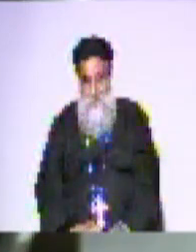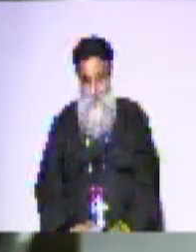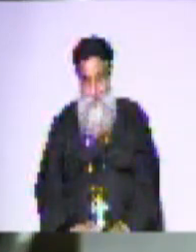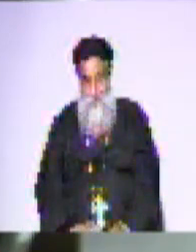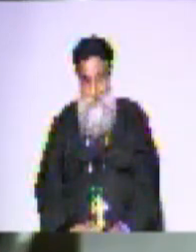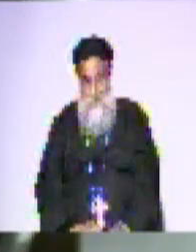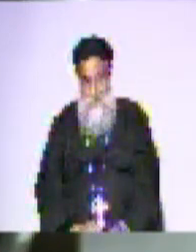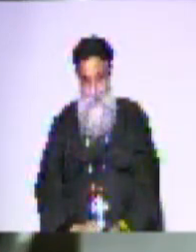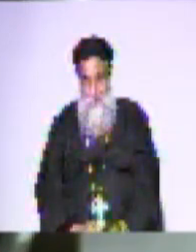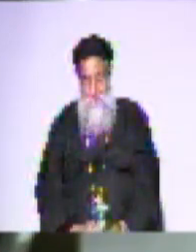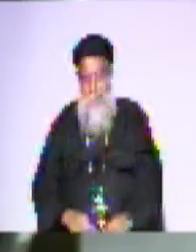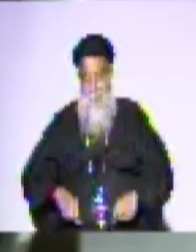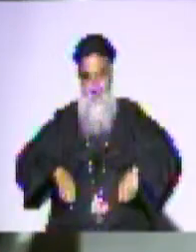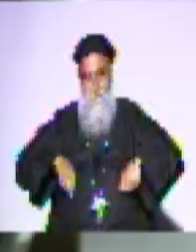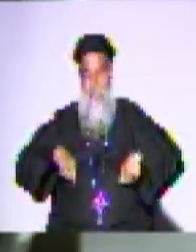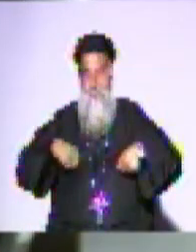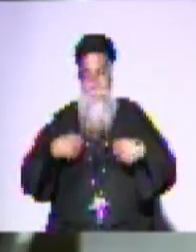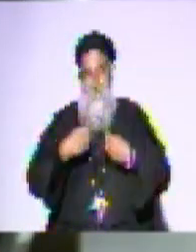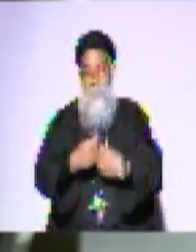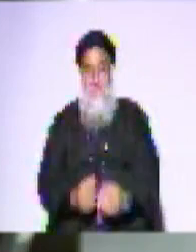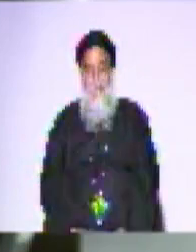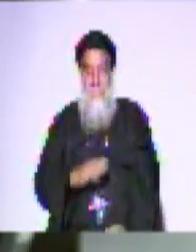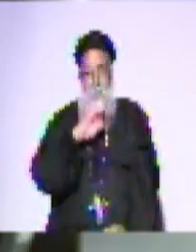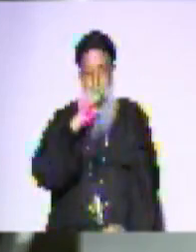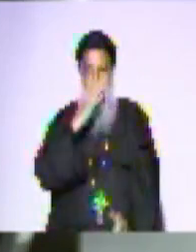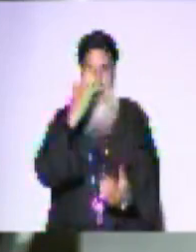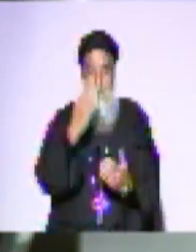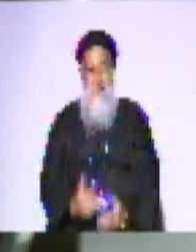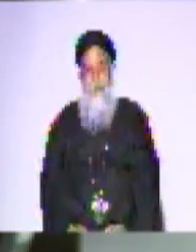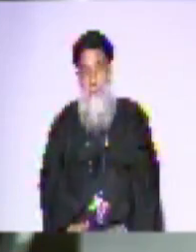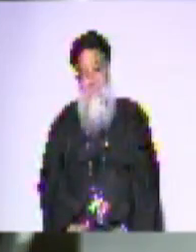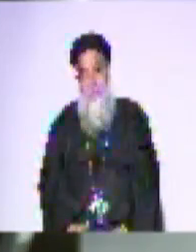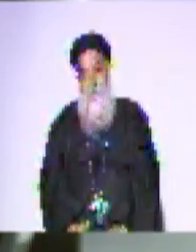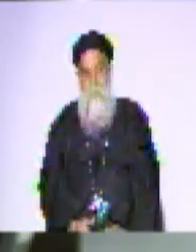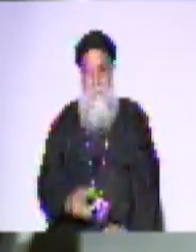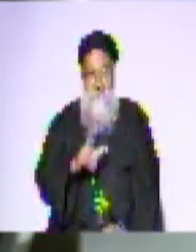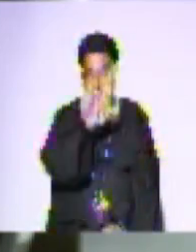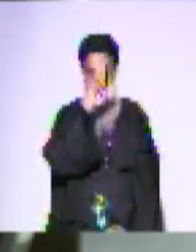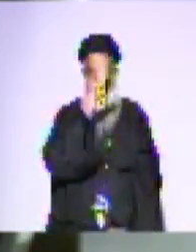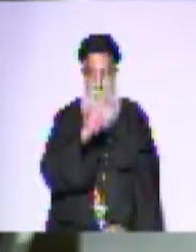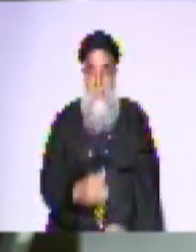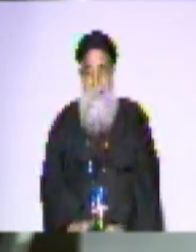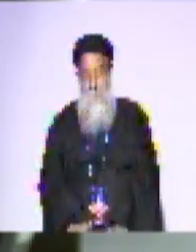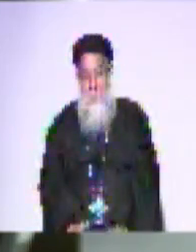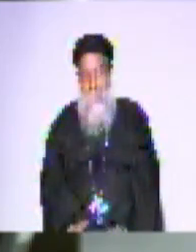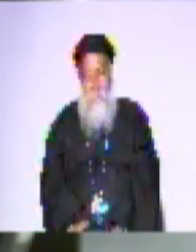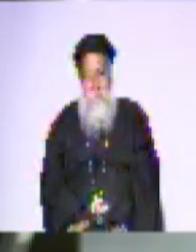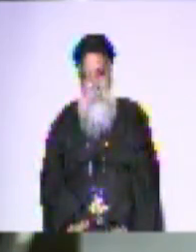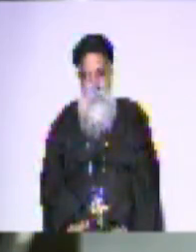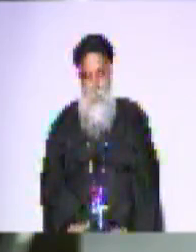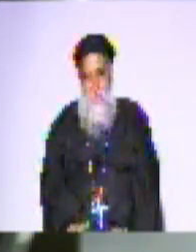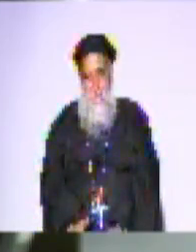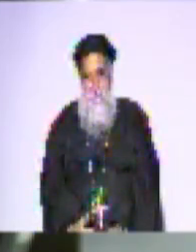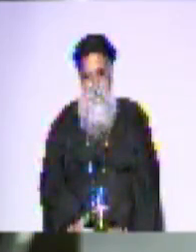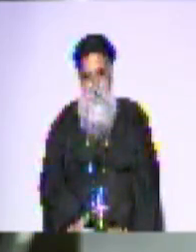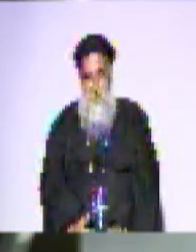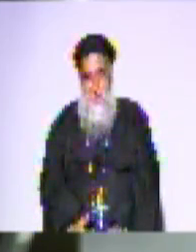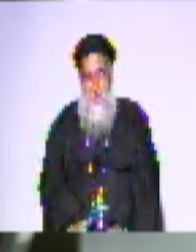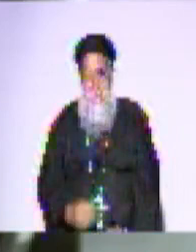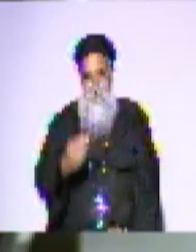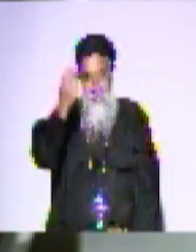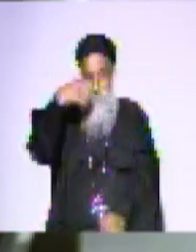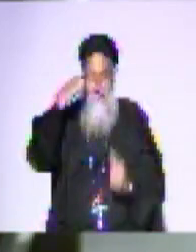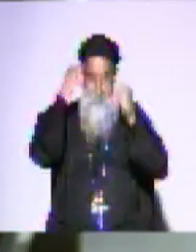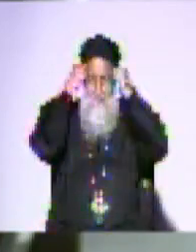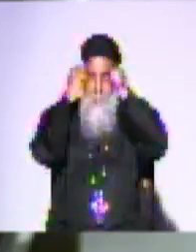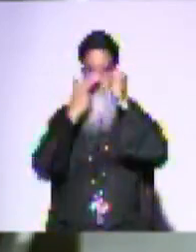مدينا الايام الجميلة نعيشها معايا يا سيدنا. يا رب ربنا يكون معاك. سيدنا، عايز اسأل حاجة بس. هو طبعا ربنا اداني حياة توبة بقالي كتير،